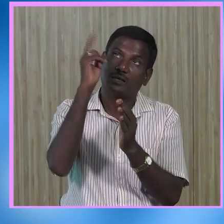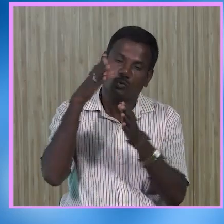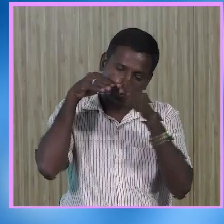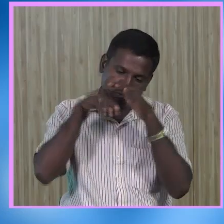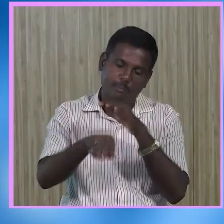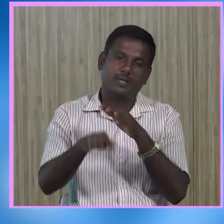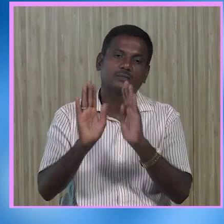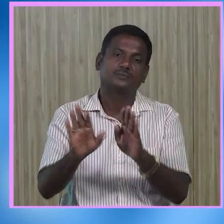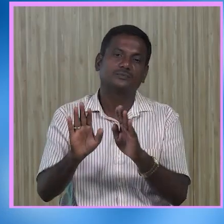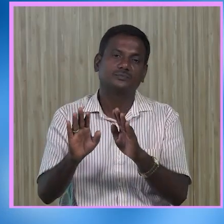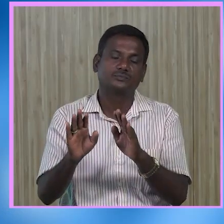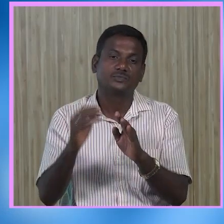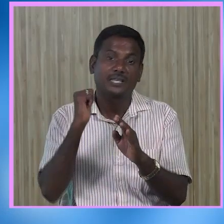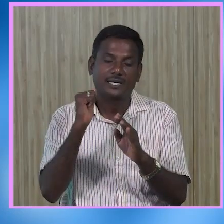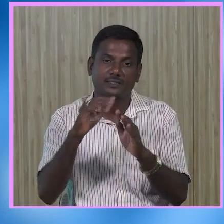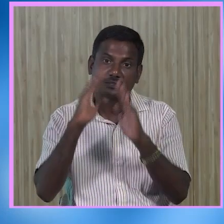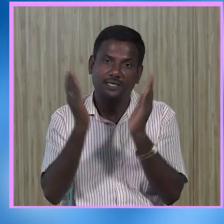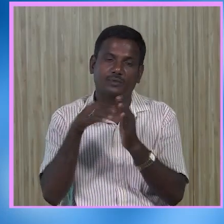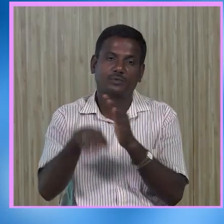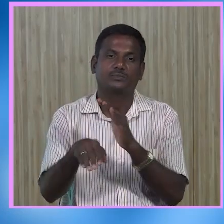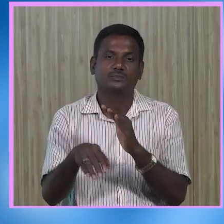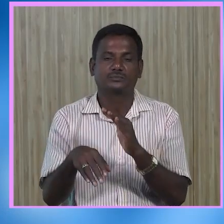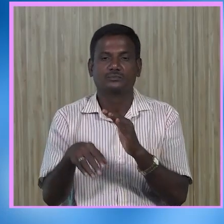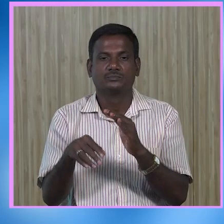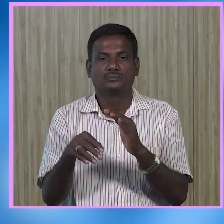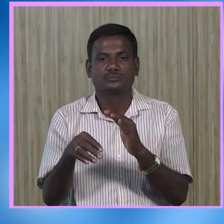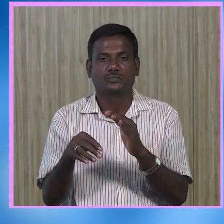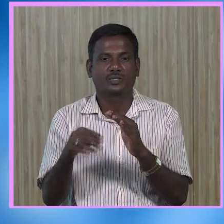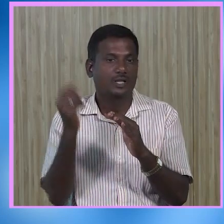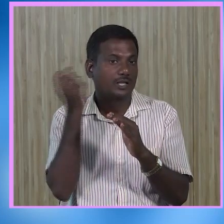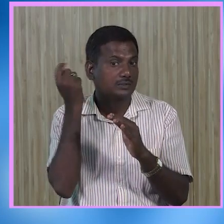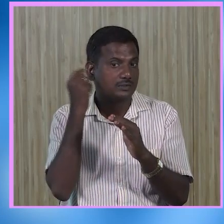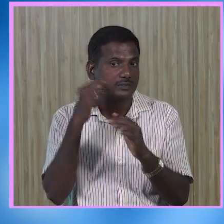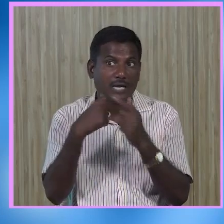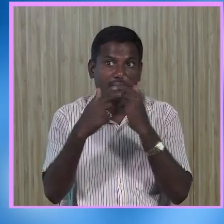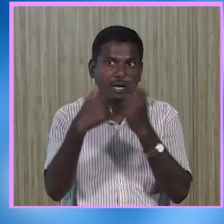வைப்பாங்க. எந்த மாதிரி செயற்கைக்கோளை வைப்பாங்க? தகவல் தொடர்பு,